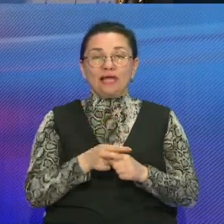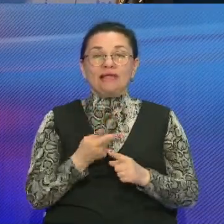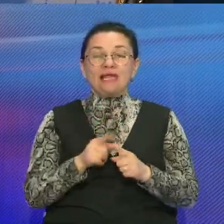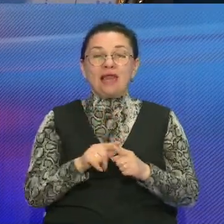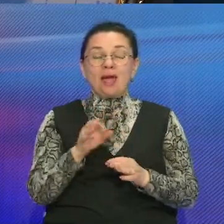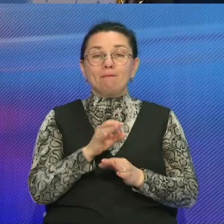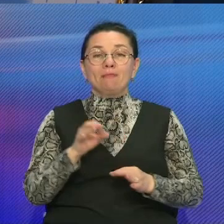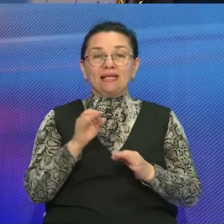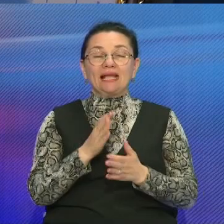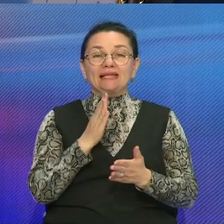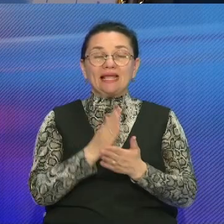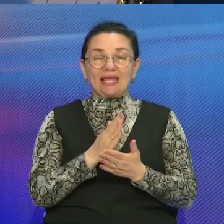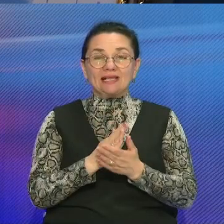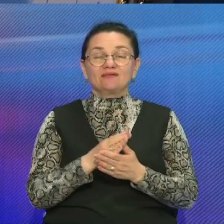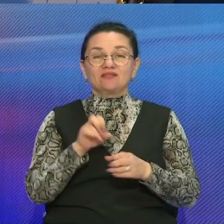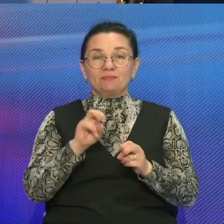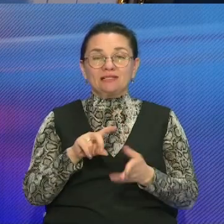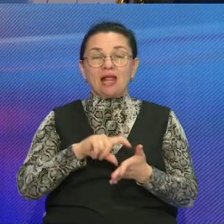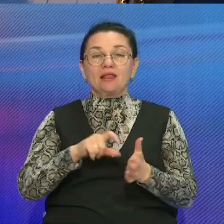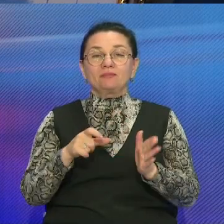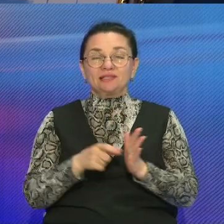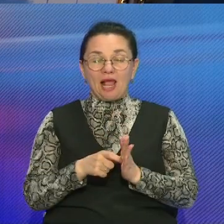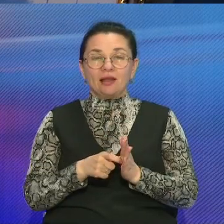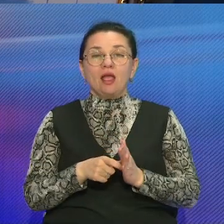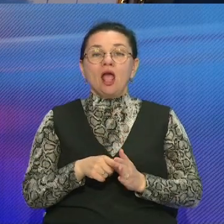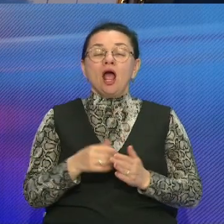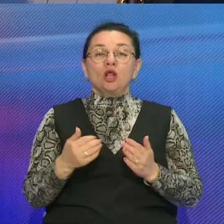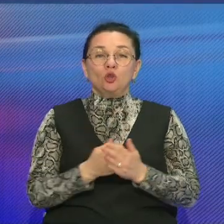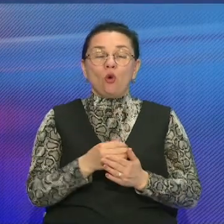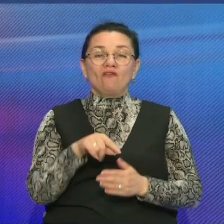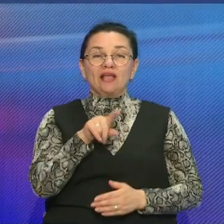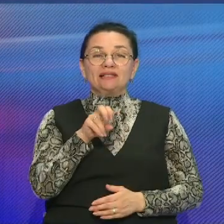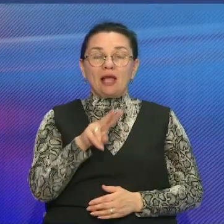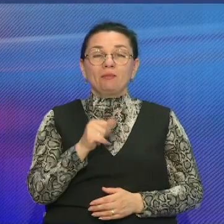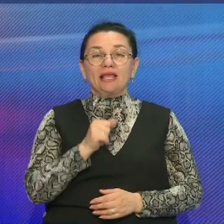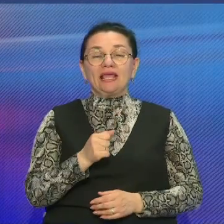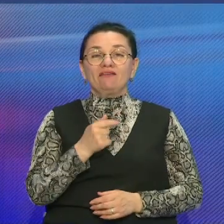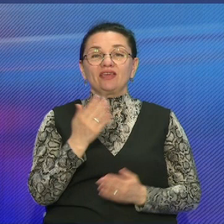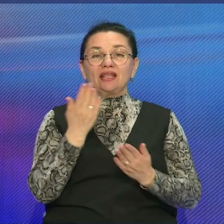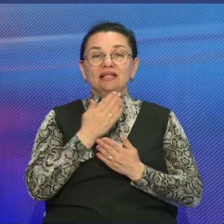смещены у зале Великой Айчиной войны Нового замка и музея кино у Червоной зорцы.